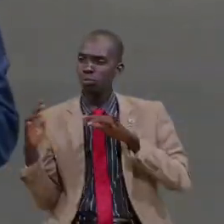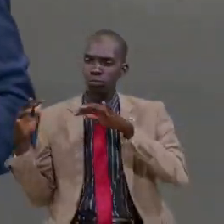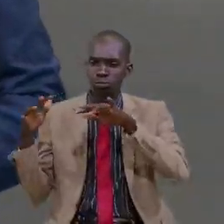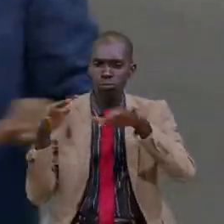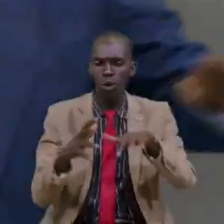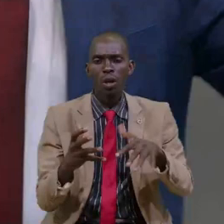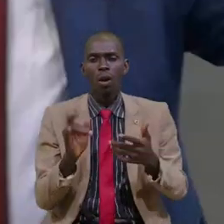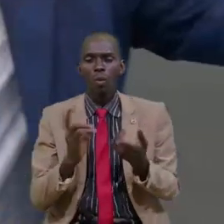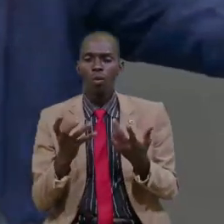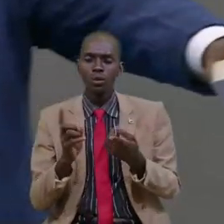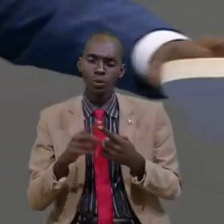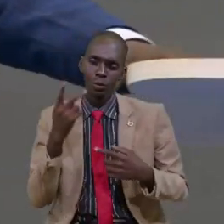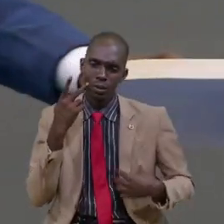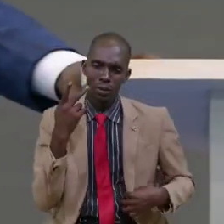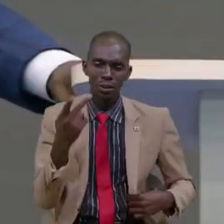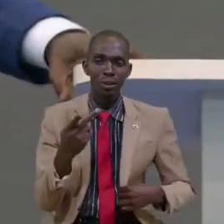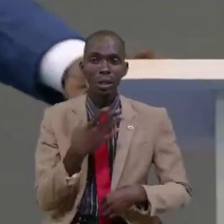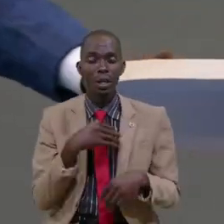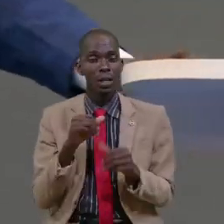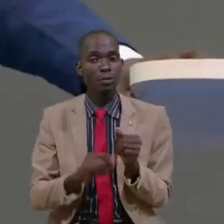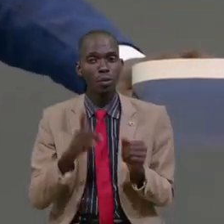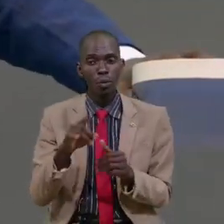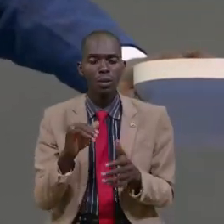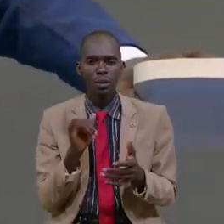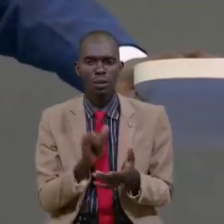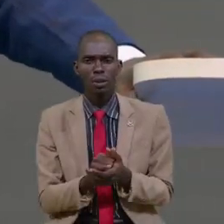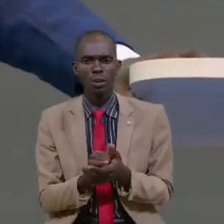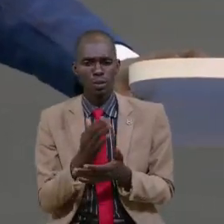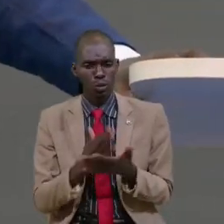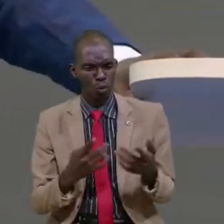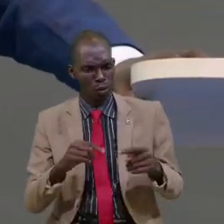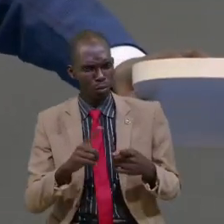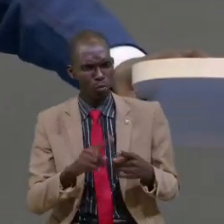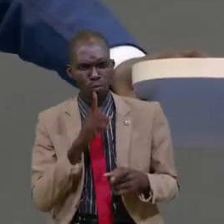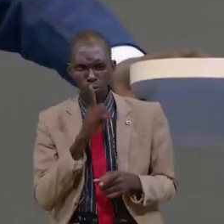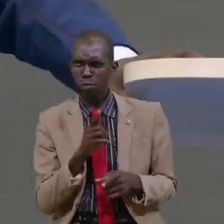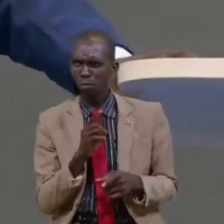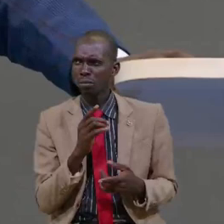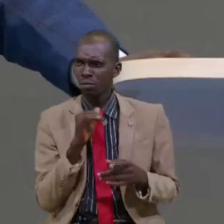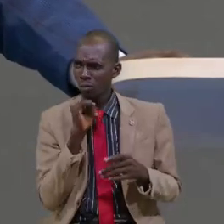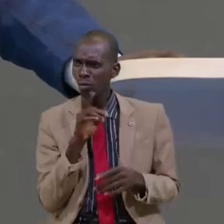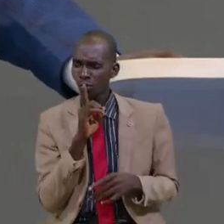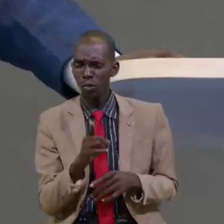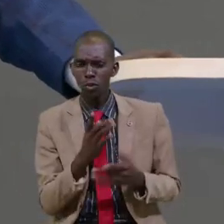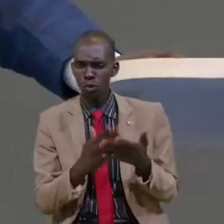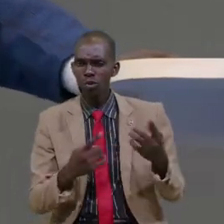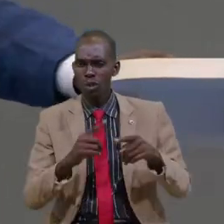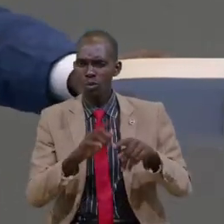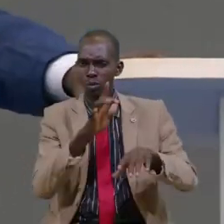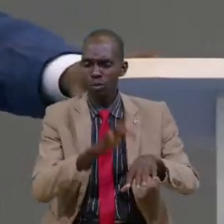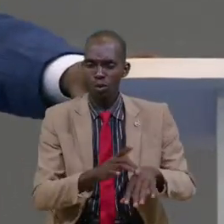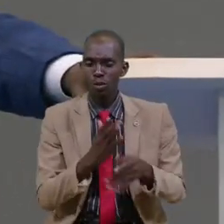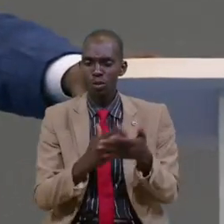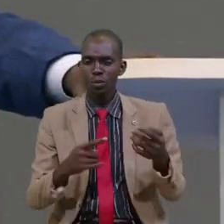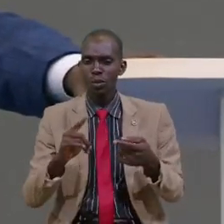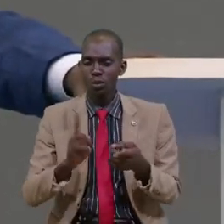simplement le voir. Ils voulaient le contempler. Et quiconque est venu, certains le touchaient, certains essayaient de le garder, certains